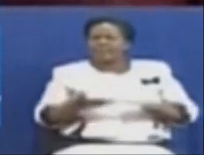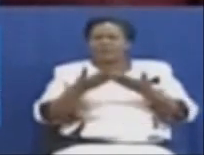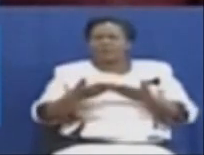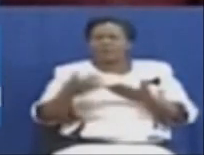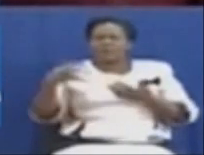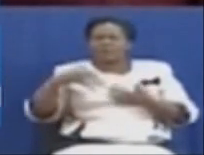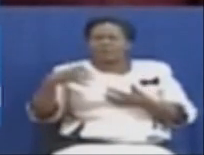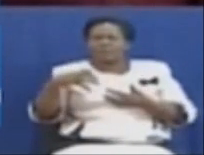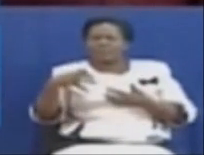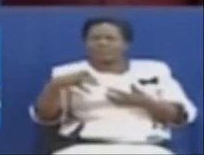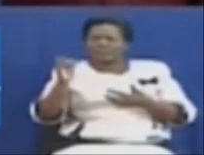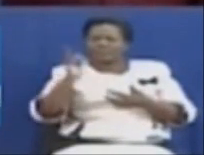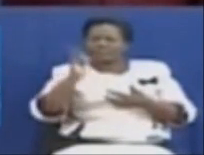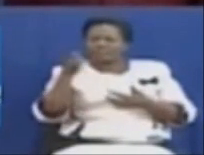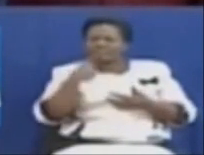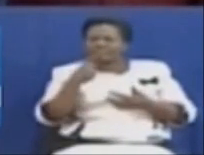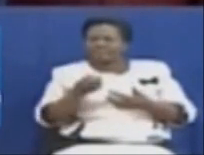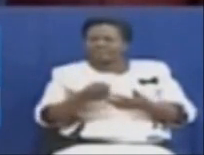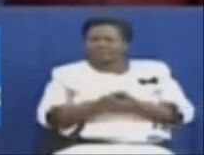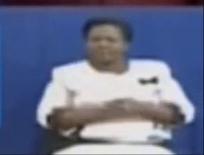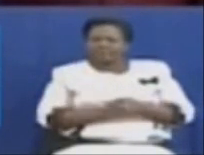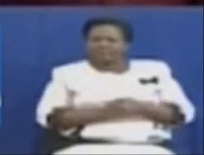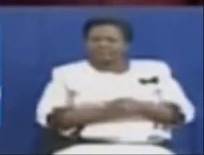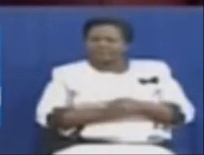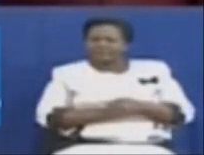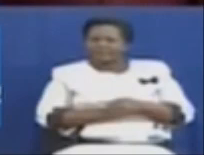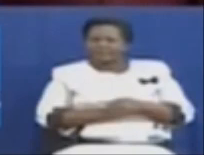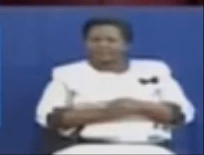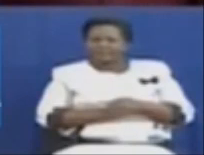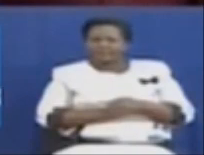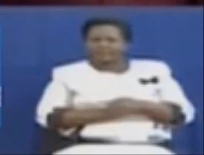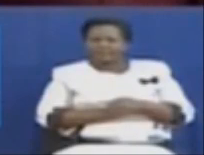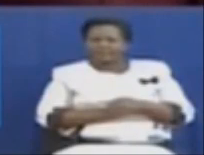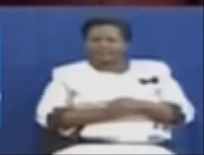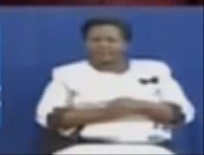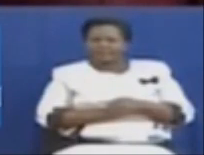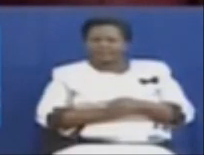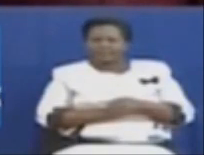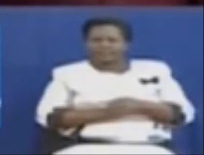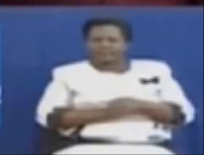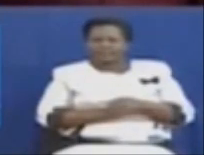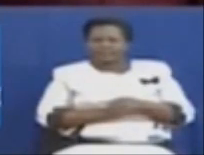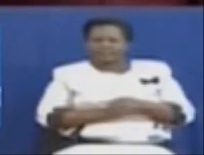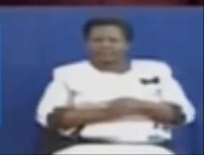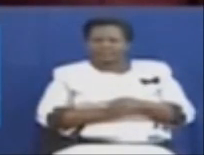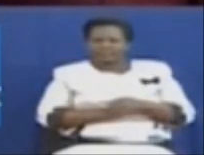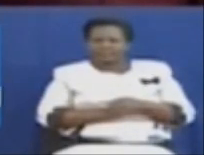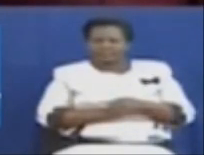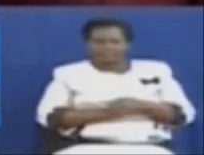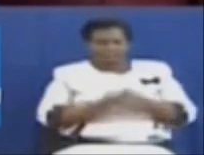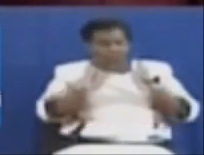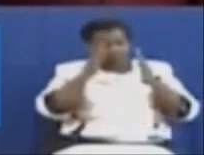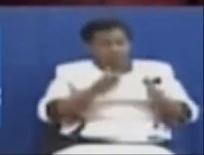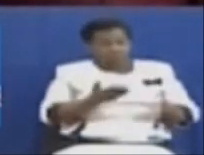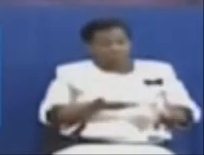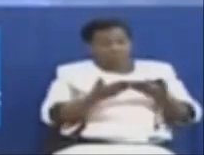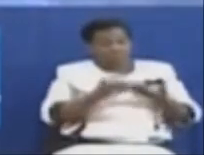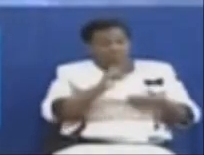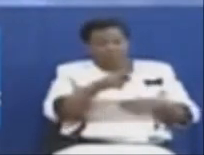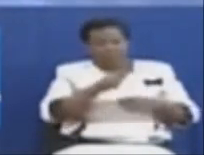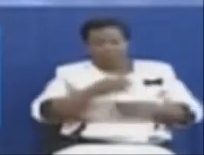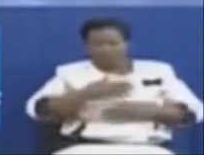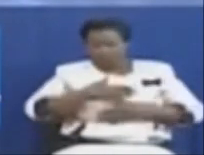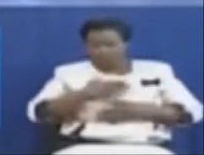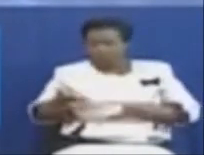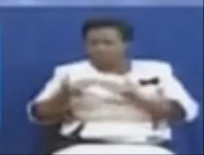ya mwaka 85 yanaendelea kufanyika marekebisho kadri mtu anavyoenda. Kwa kama kuna malalamiko lazima tupewe chukua hatua. Lakini mwanasheria wa